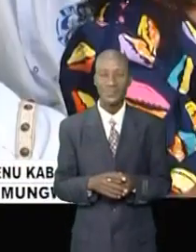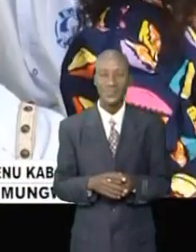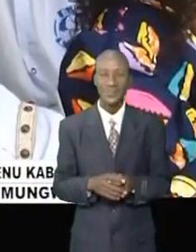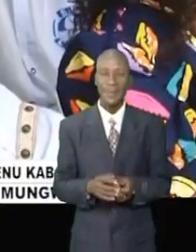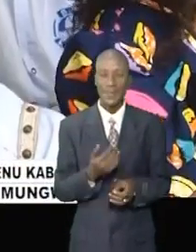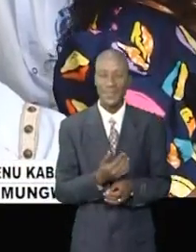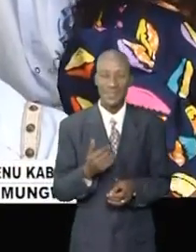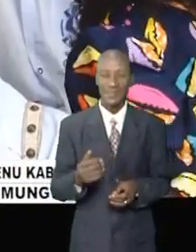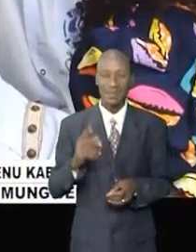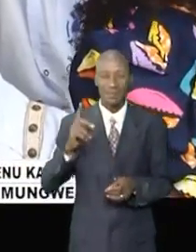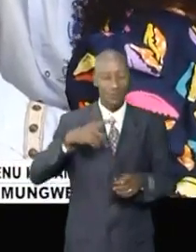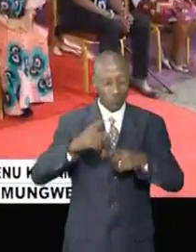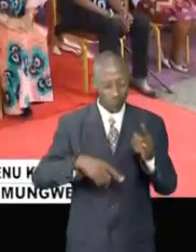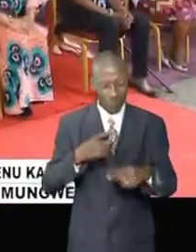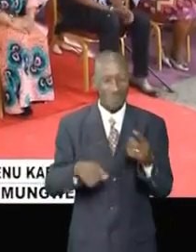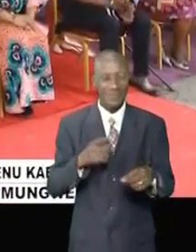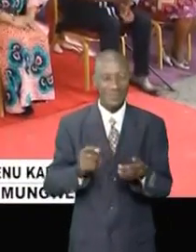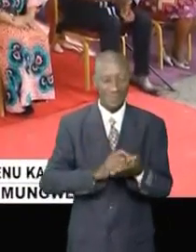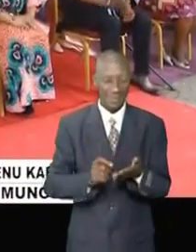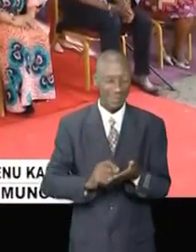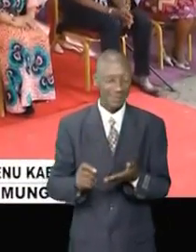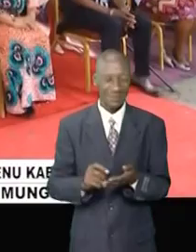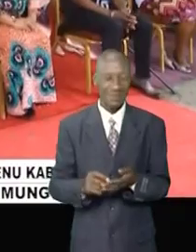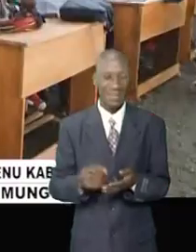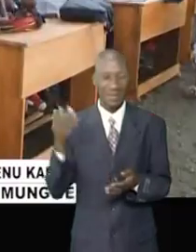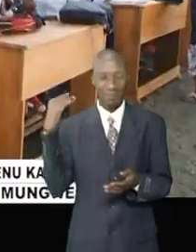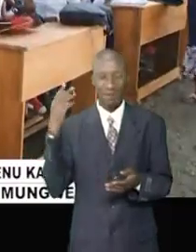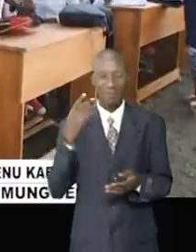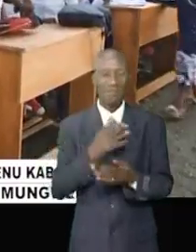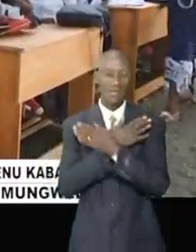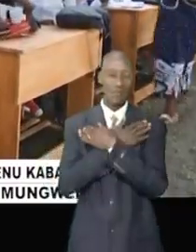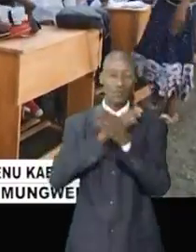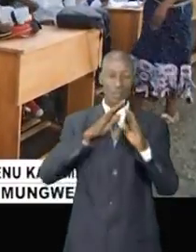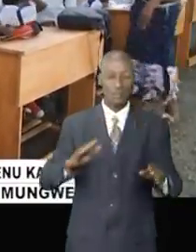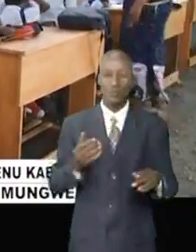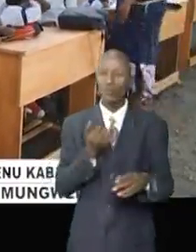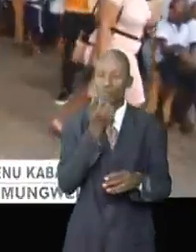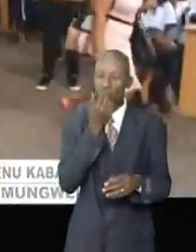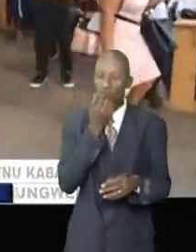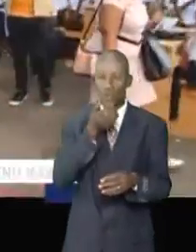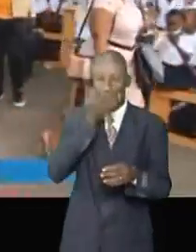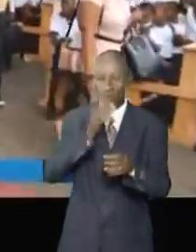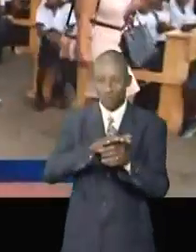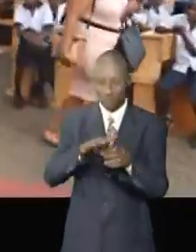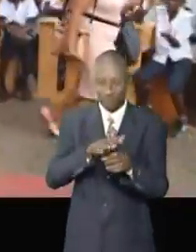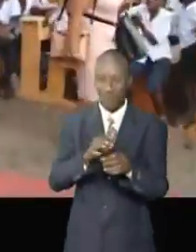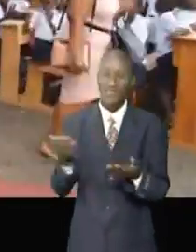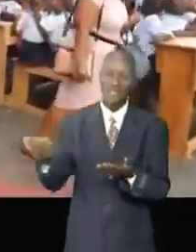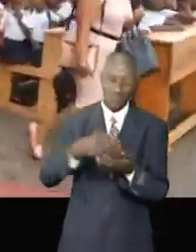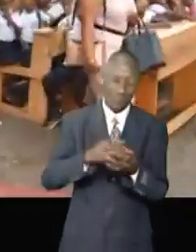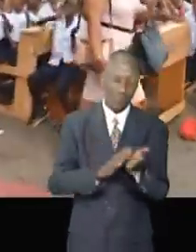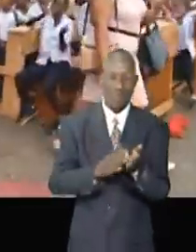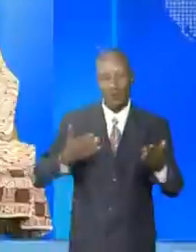avec les enseignements le lundi dernier, après 2 mois d'interruption suite à la deuxième vague de la Covid-19, la joie était à son comble.